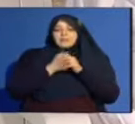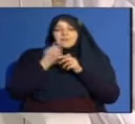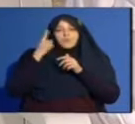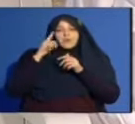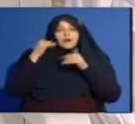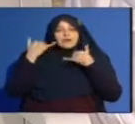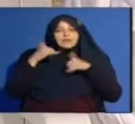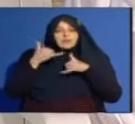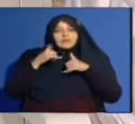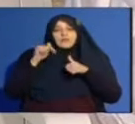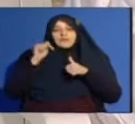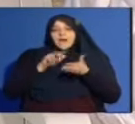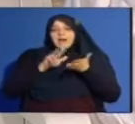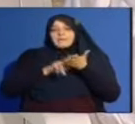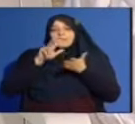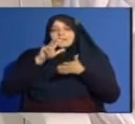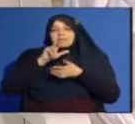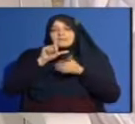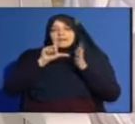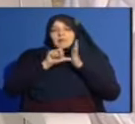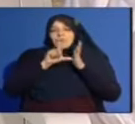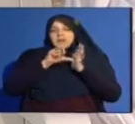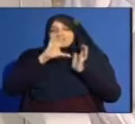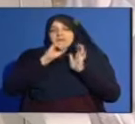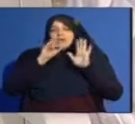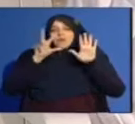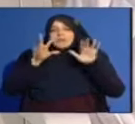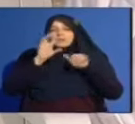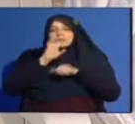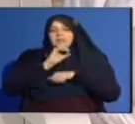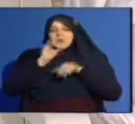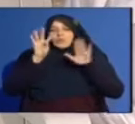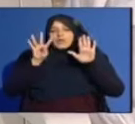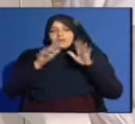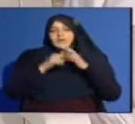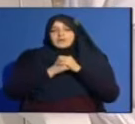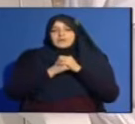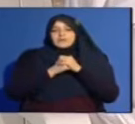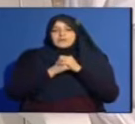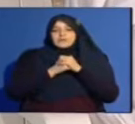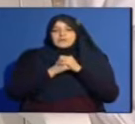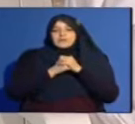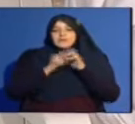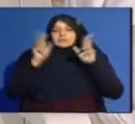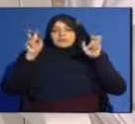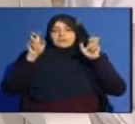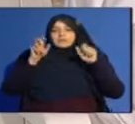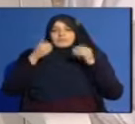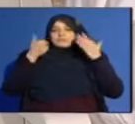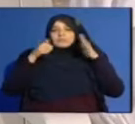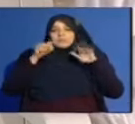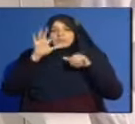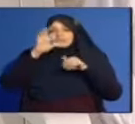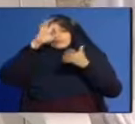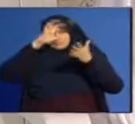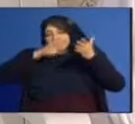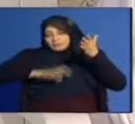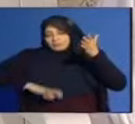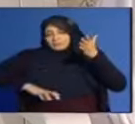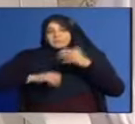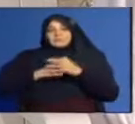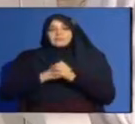من العمل بمقتضى القانون رقم 0809 المواد من المادة 605 وما